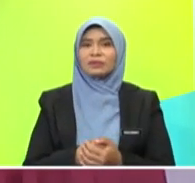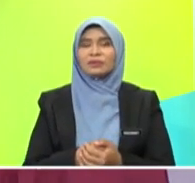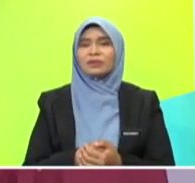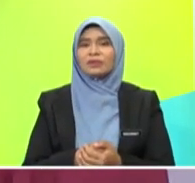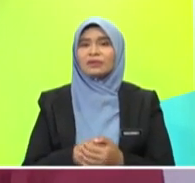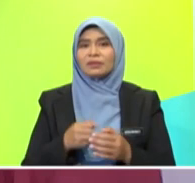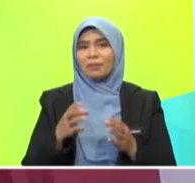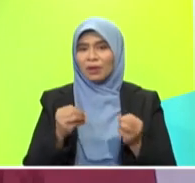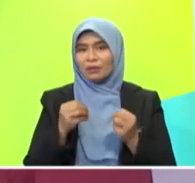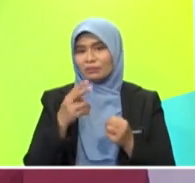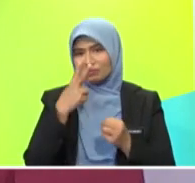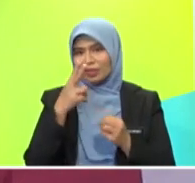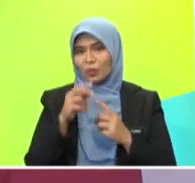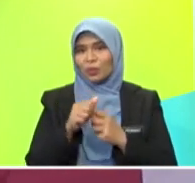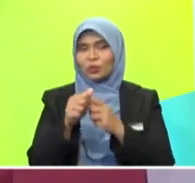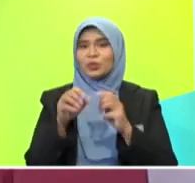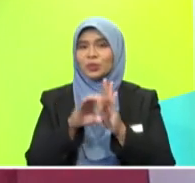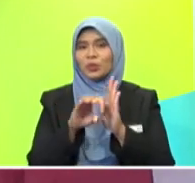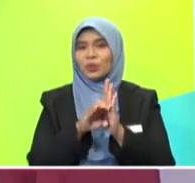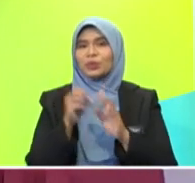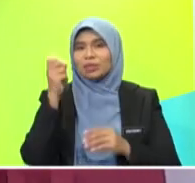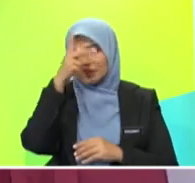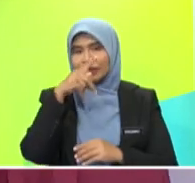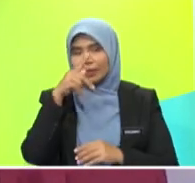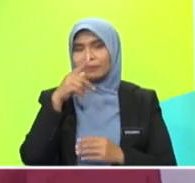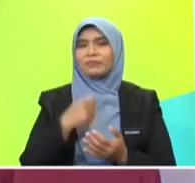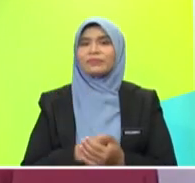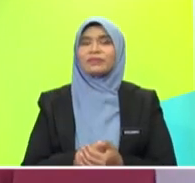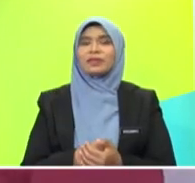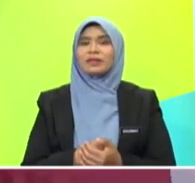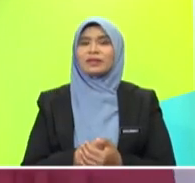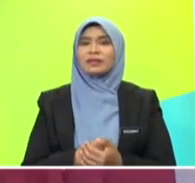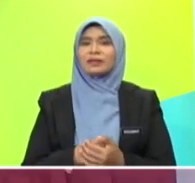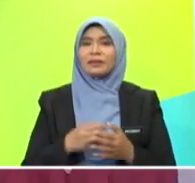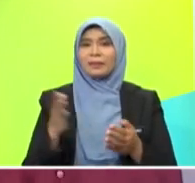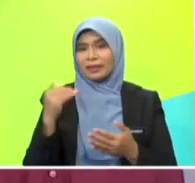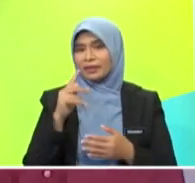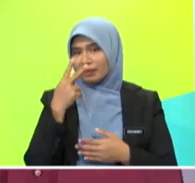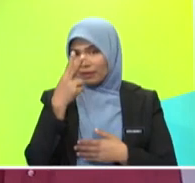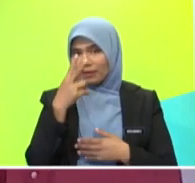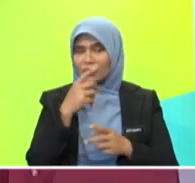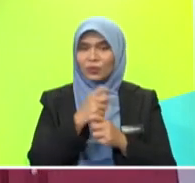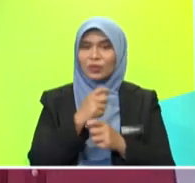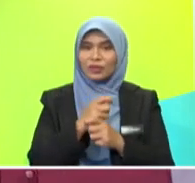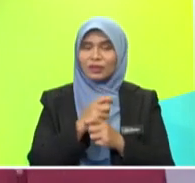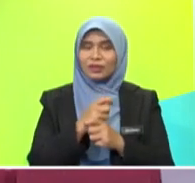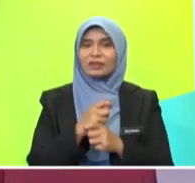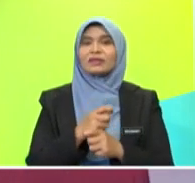sikap-sikap dia yang bagus dan bertanggung jawab jadi mari kita tengok tugas-tugas